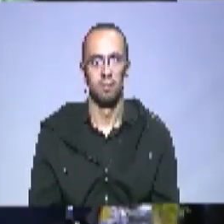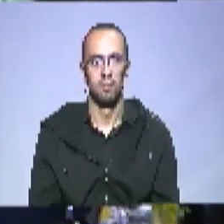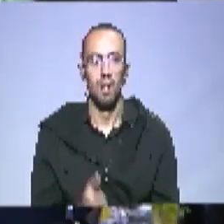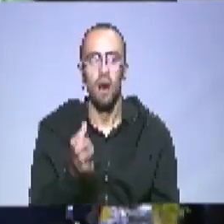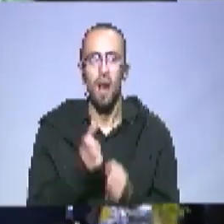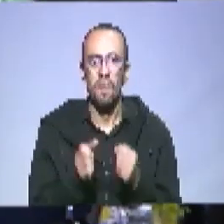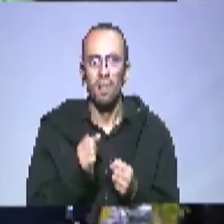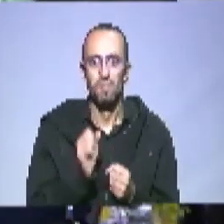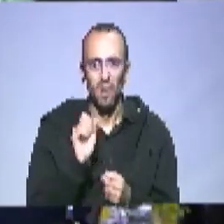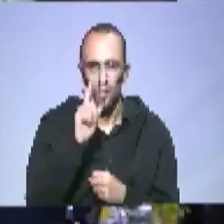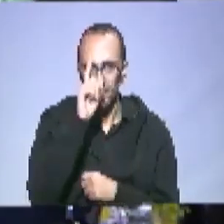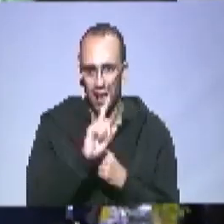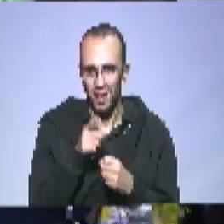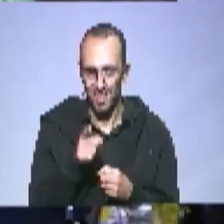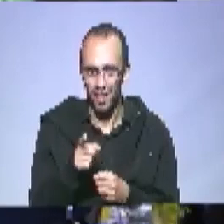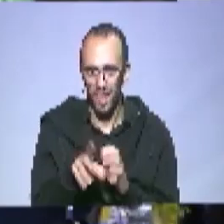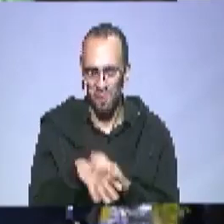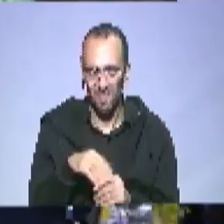لبن جوز هند،